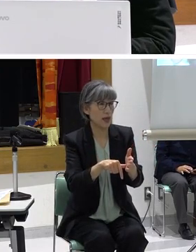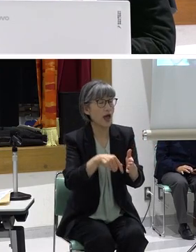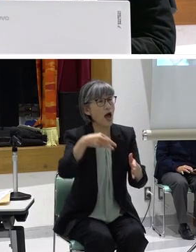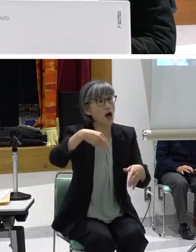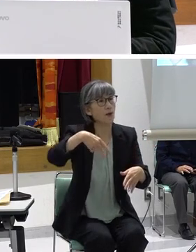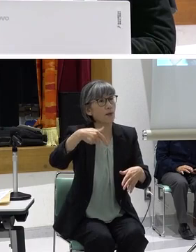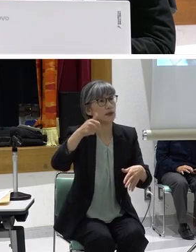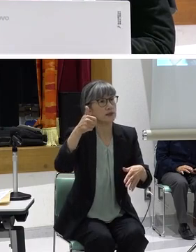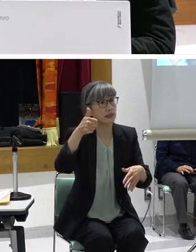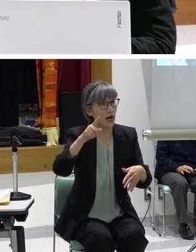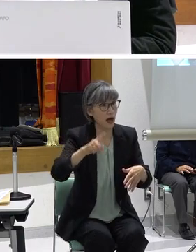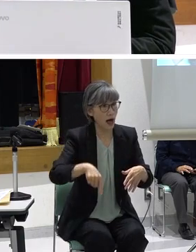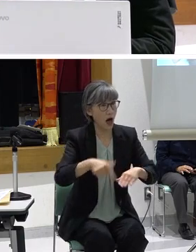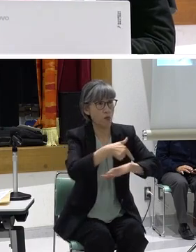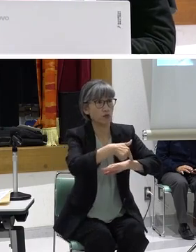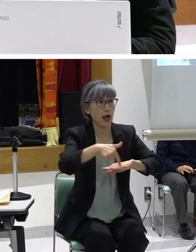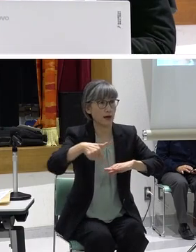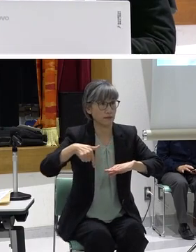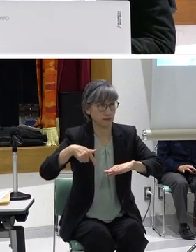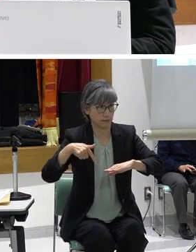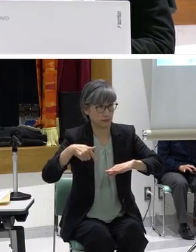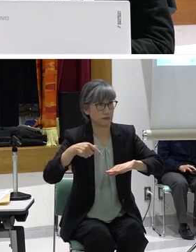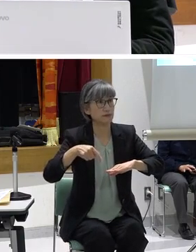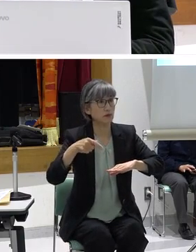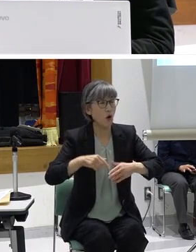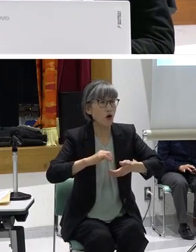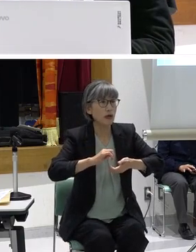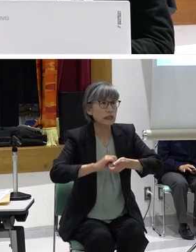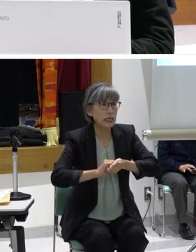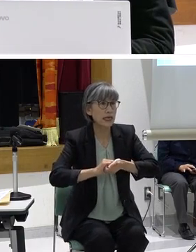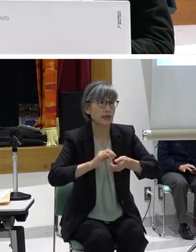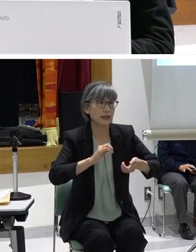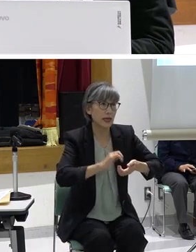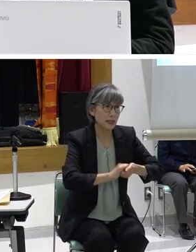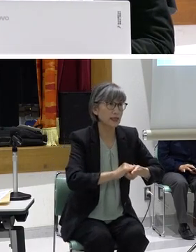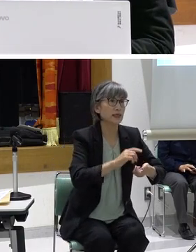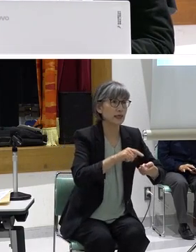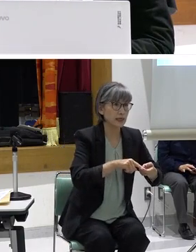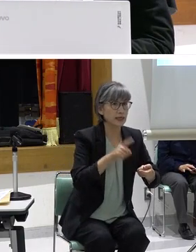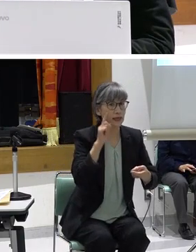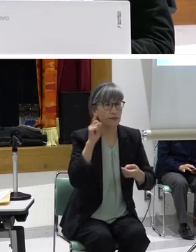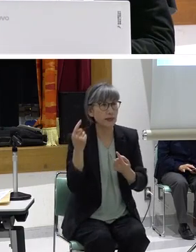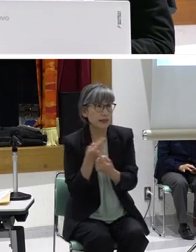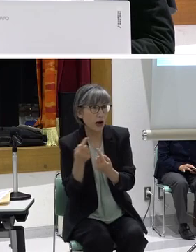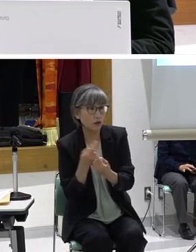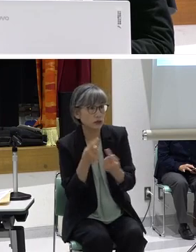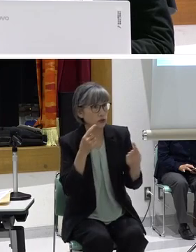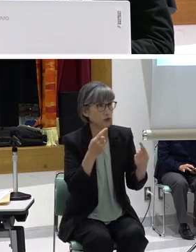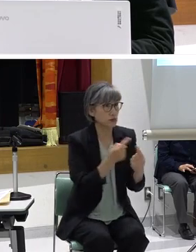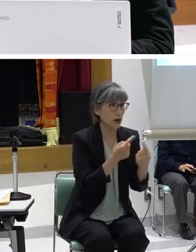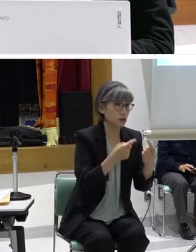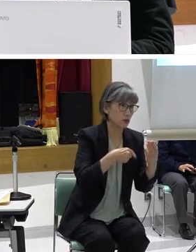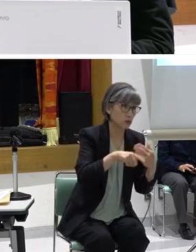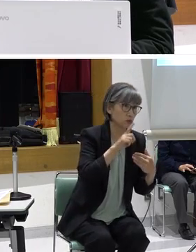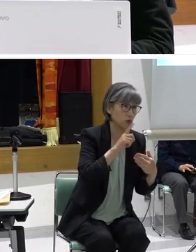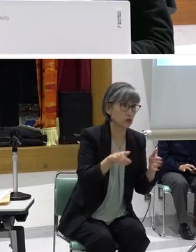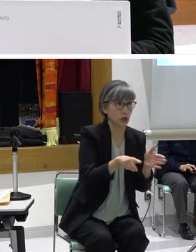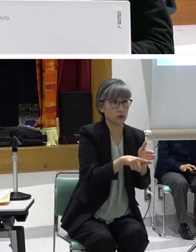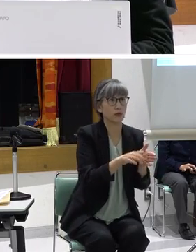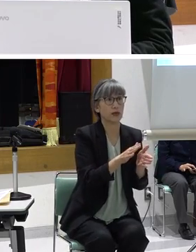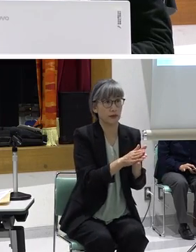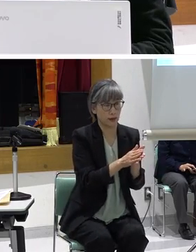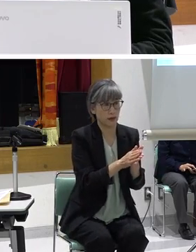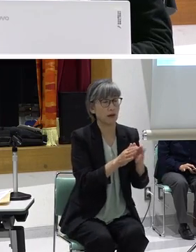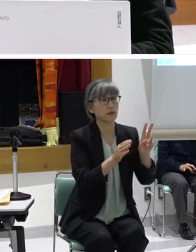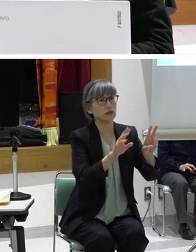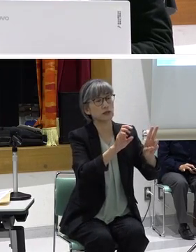やこう継続改善、定期的に見直そうということが入ったり、でもう一つ2022